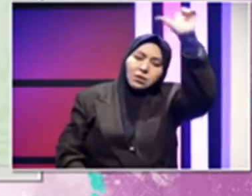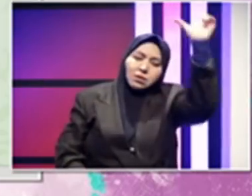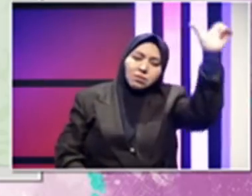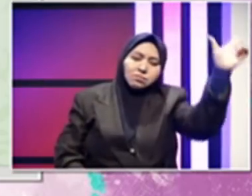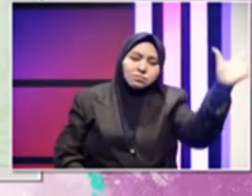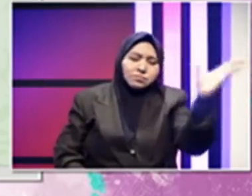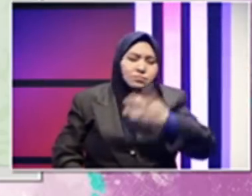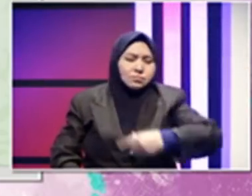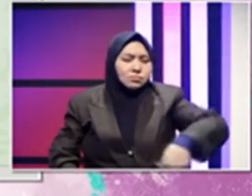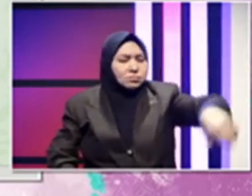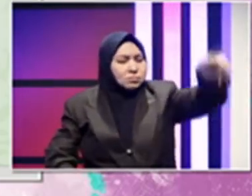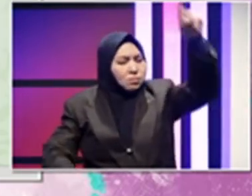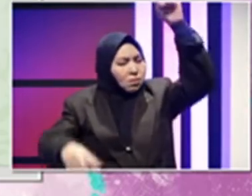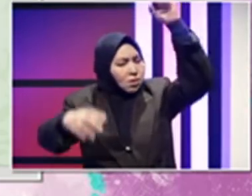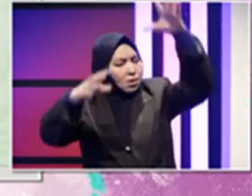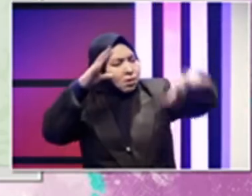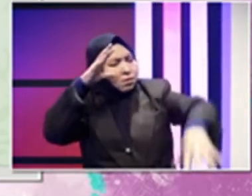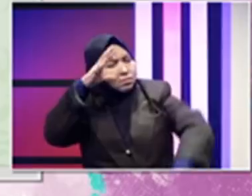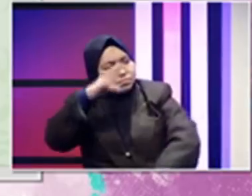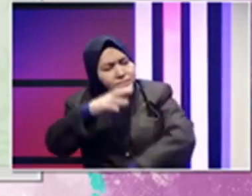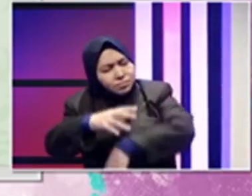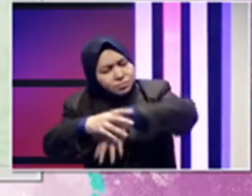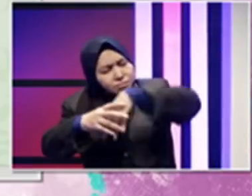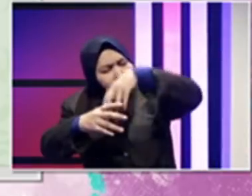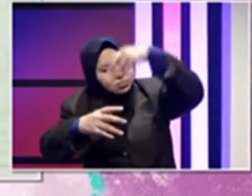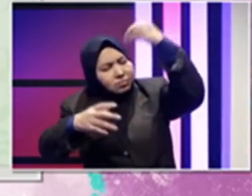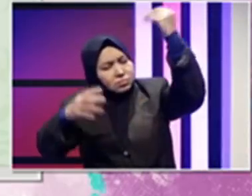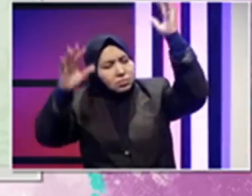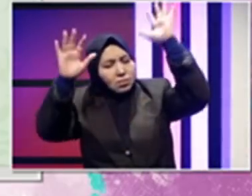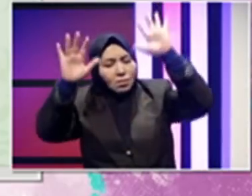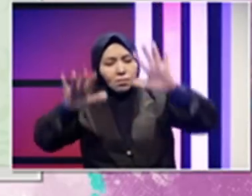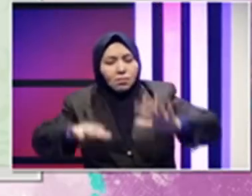أنزل من السماء